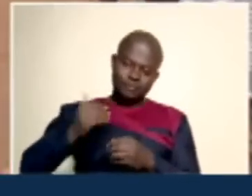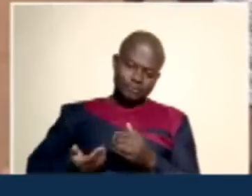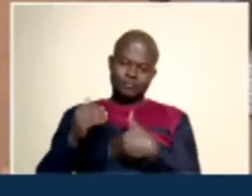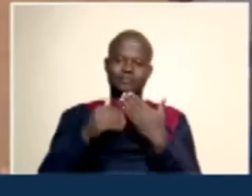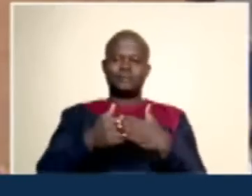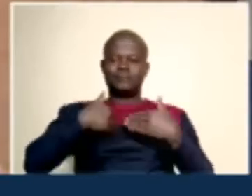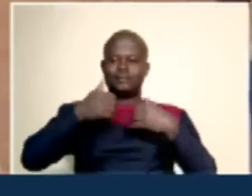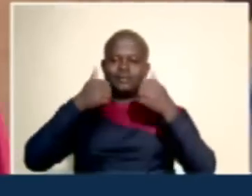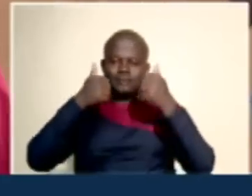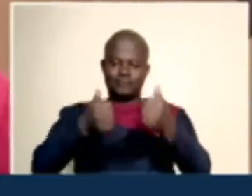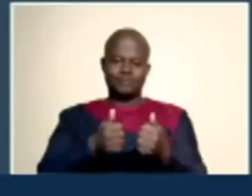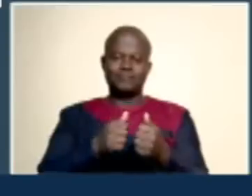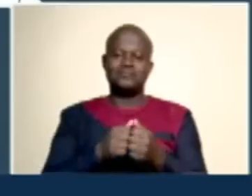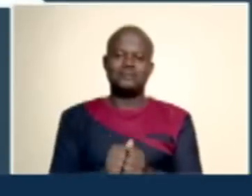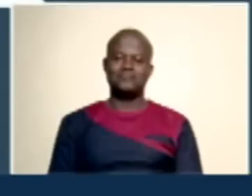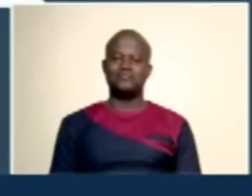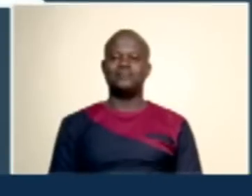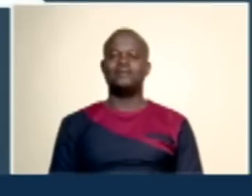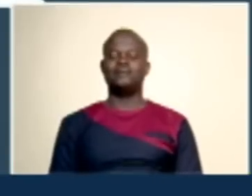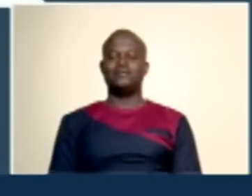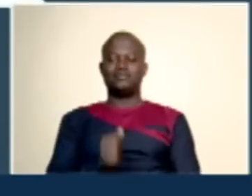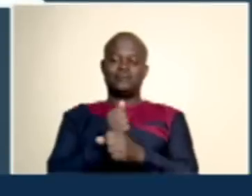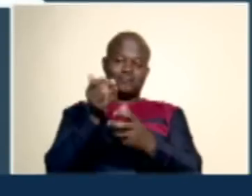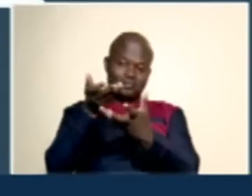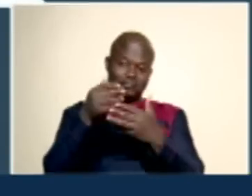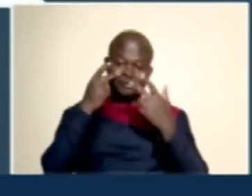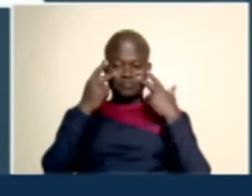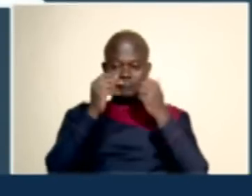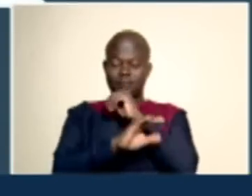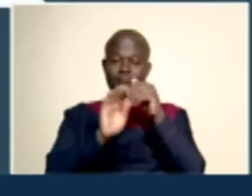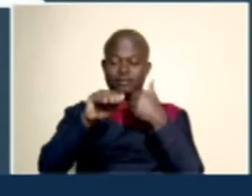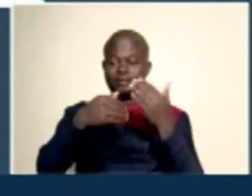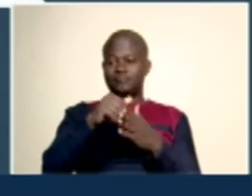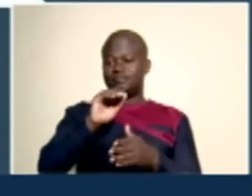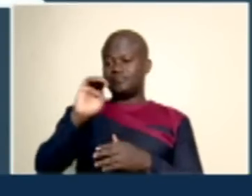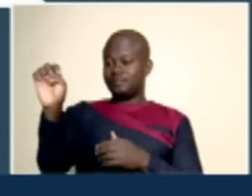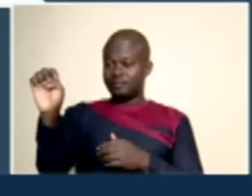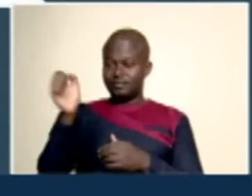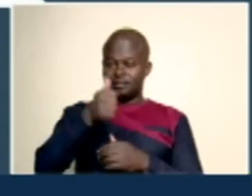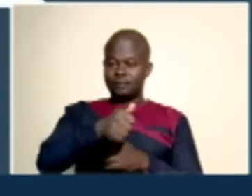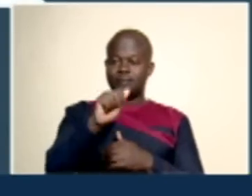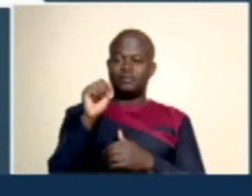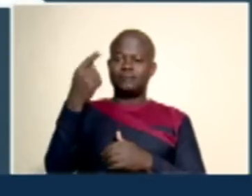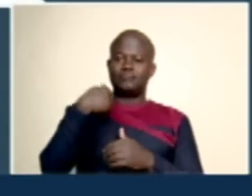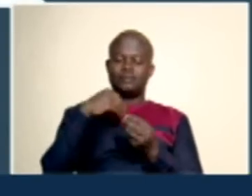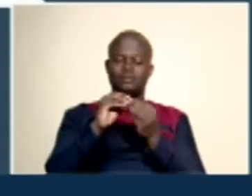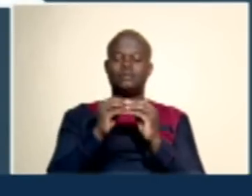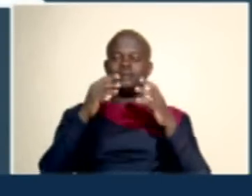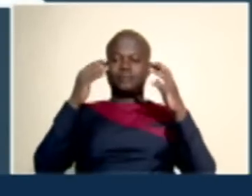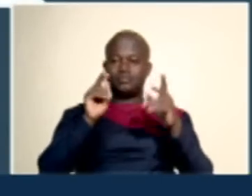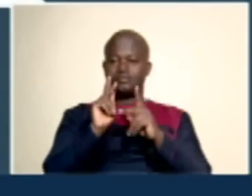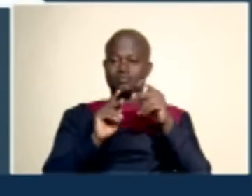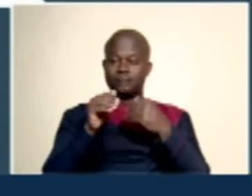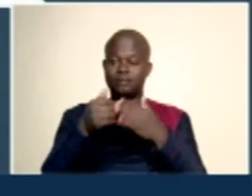ko ndi muzima ari umuntu wihebye Iyo ukoze isesengura usanga mu gihugu hose intara y'Iburasirazuba ariyo iri imbere mu kugira umubare munini